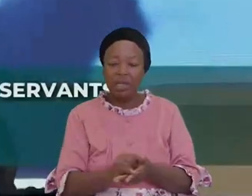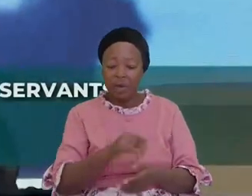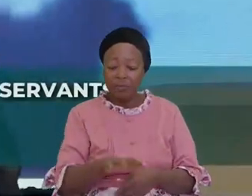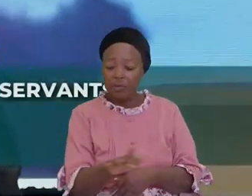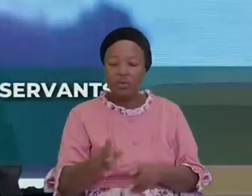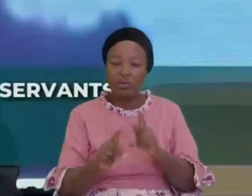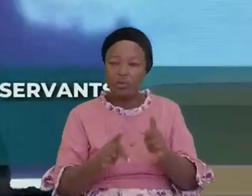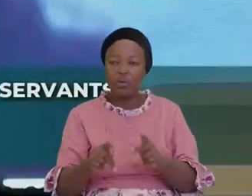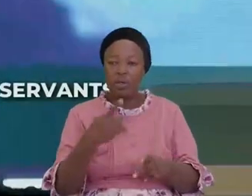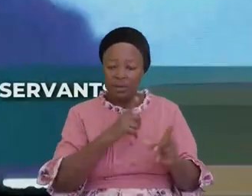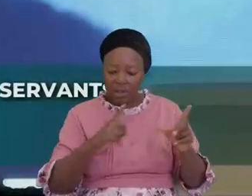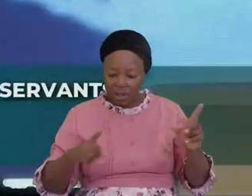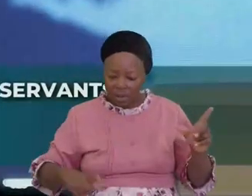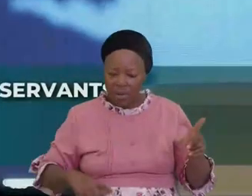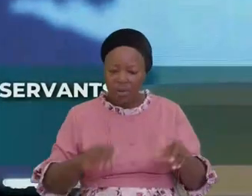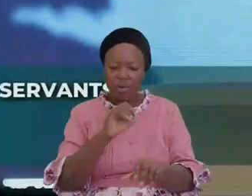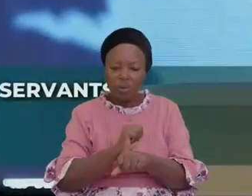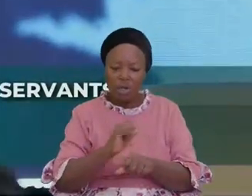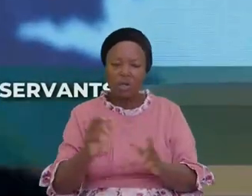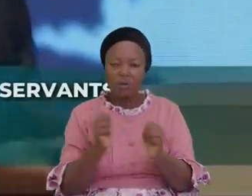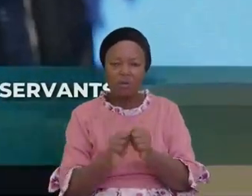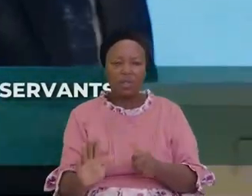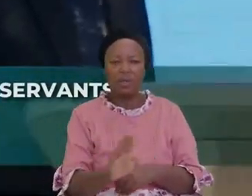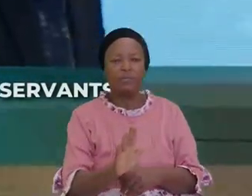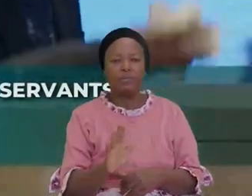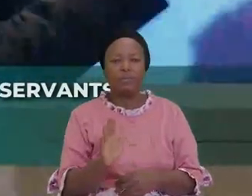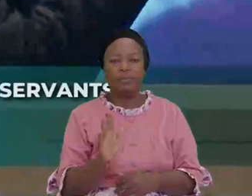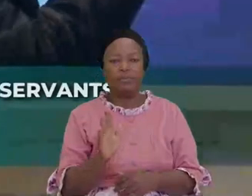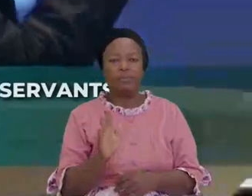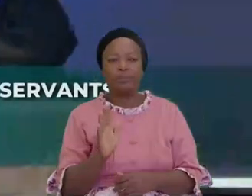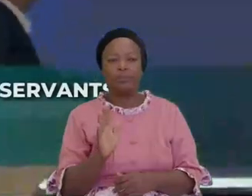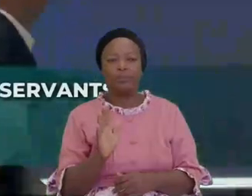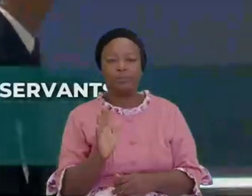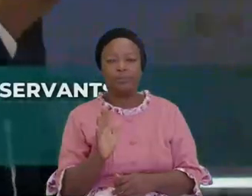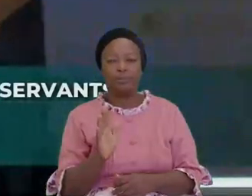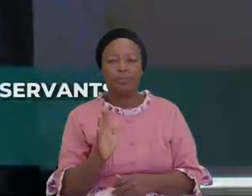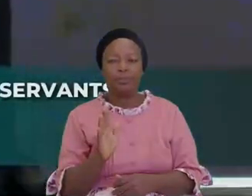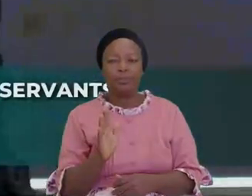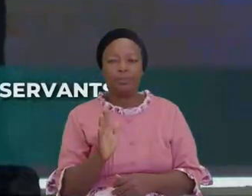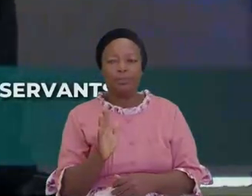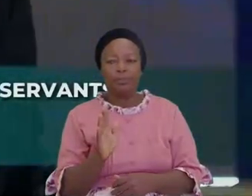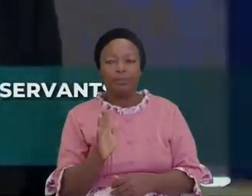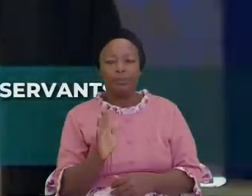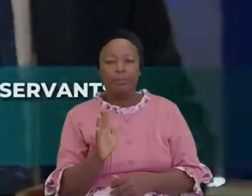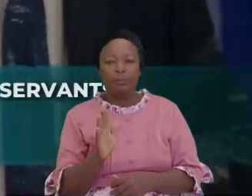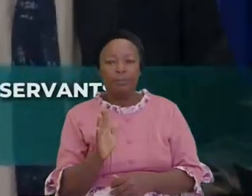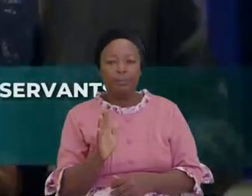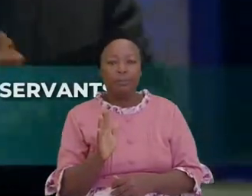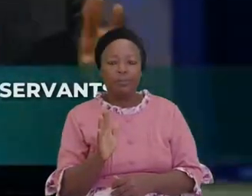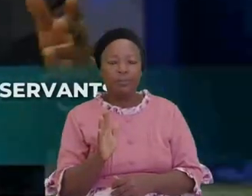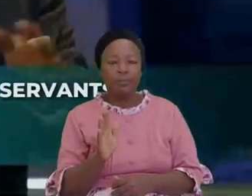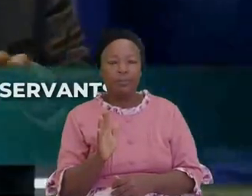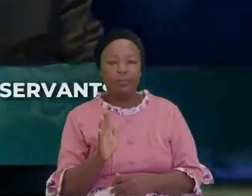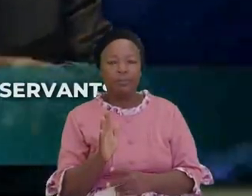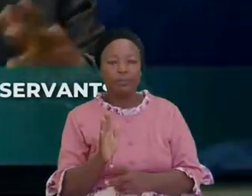qui avaient des mauvais esprits, et les mauvais esprits étaient sortis de la vie de ces gens-là, le Seigneur travaillait